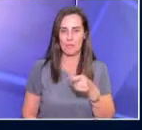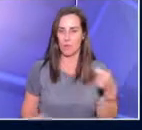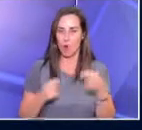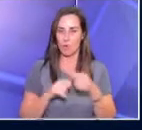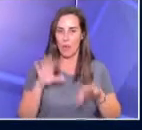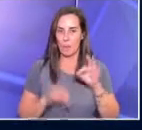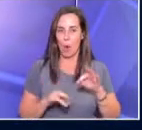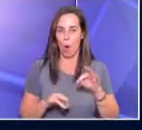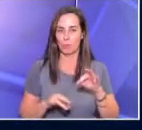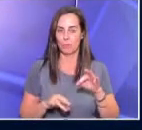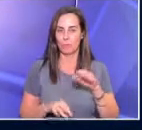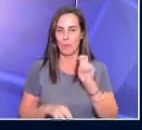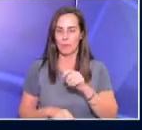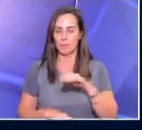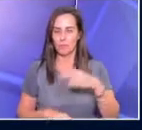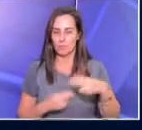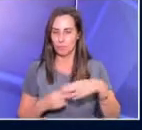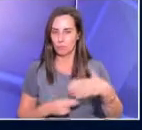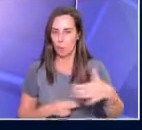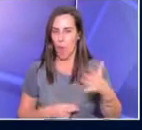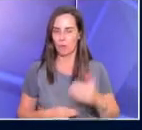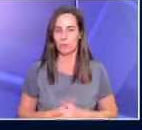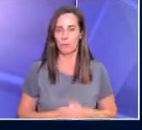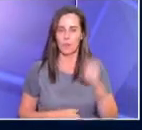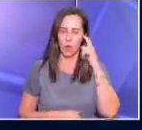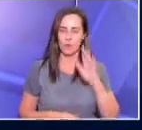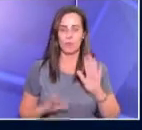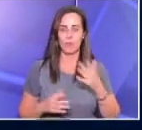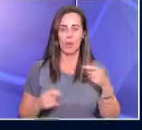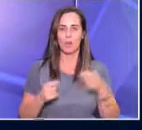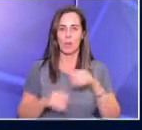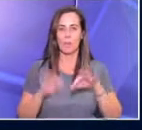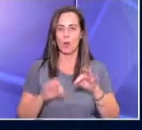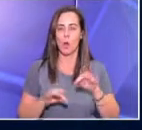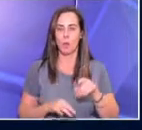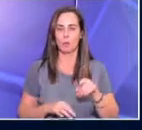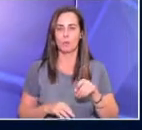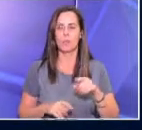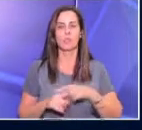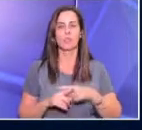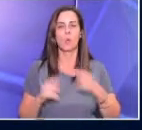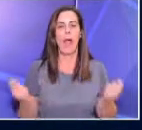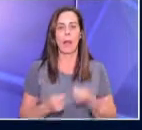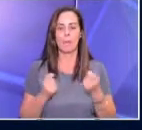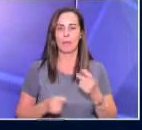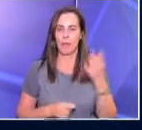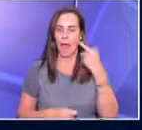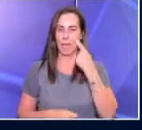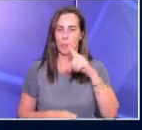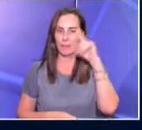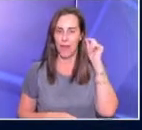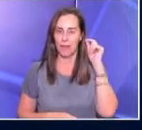קשור לבחירות הארציות שאולי באות עלינו בקרוב? אני חושב שמה שיהיה קשור לבחירות הארציות זה סוג הקמפיין. ראינו בתל